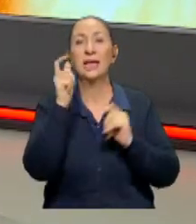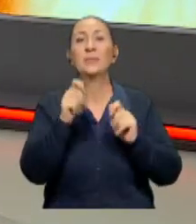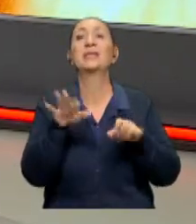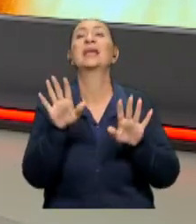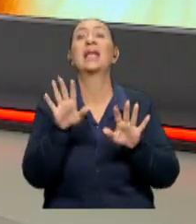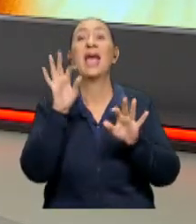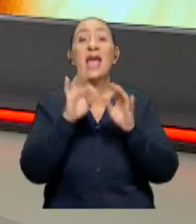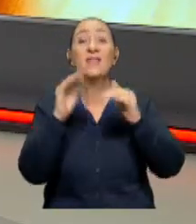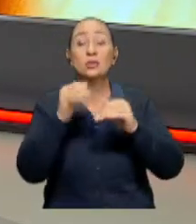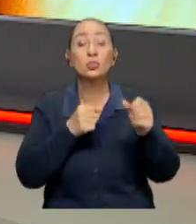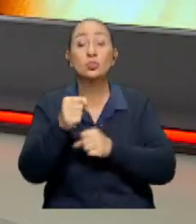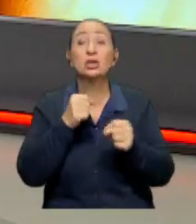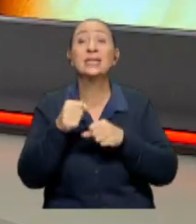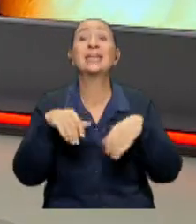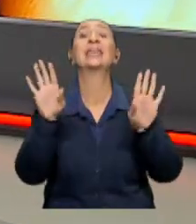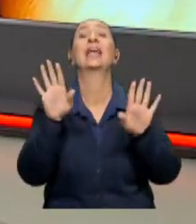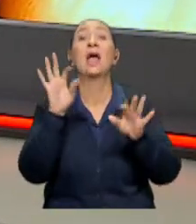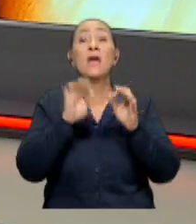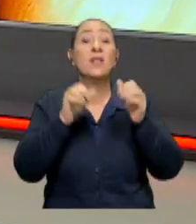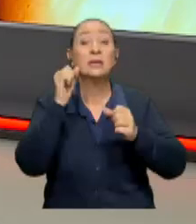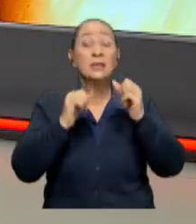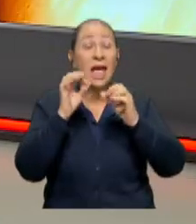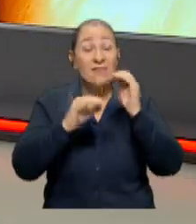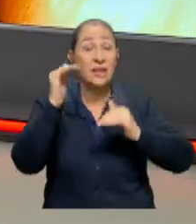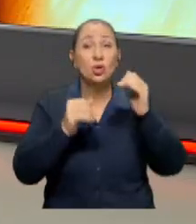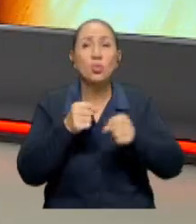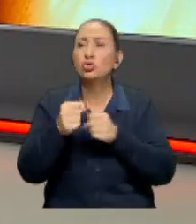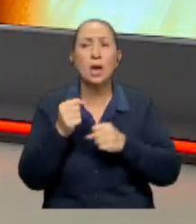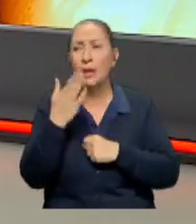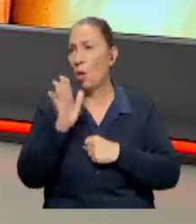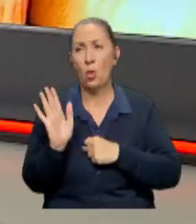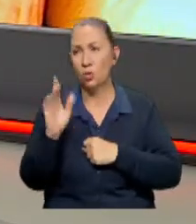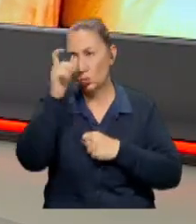yapıldığından değil, enflasyonla mücadele edildiğinden değil, enflasyonla mücadele edilmiyor Türkiye'de.